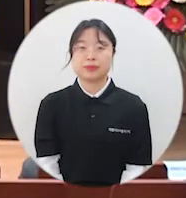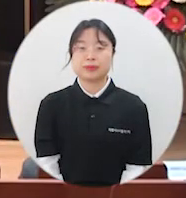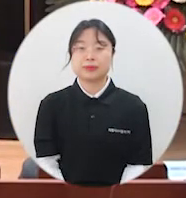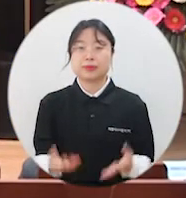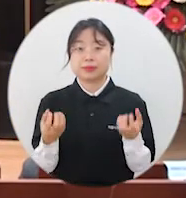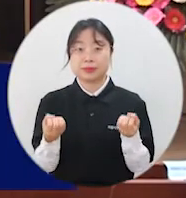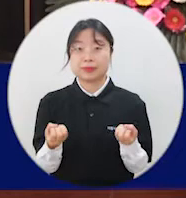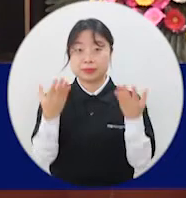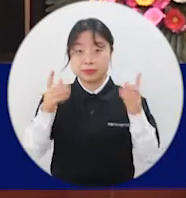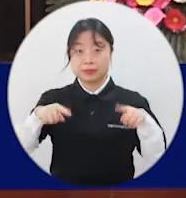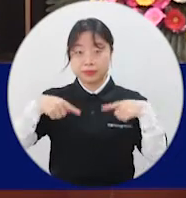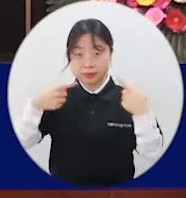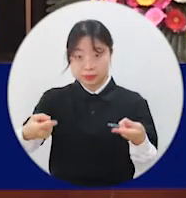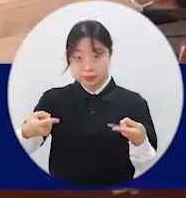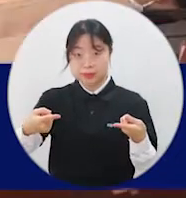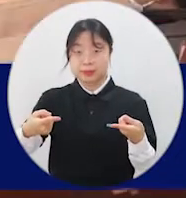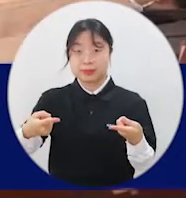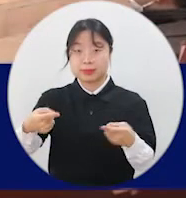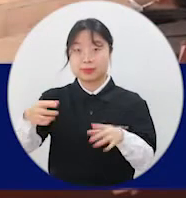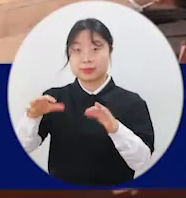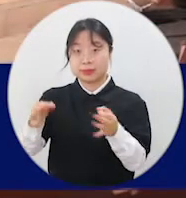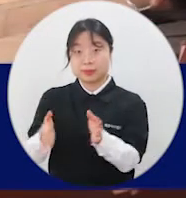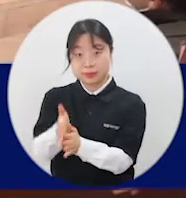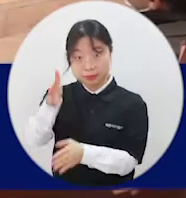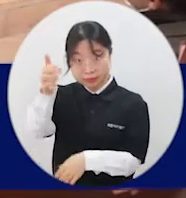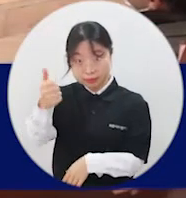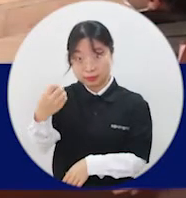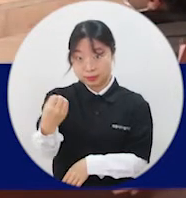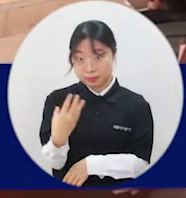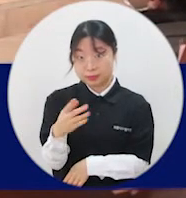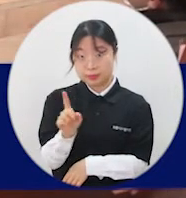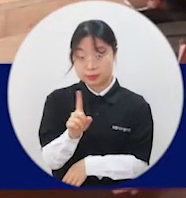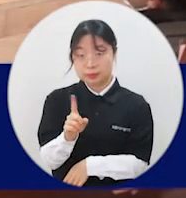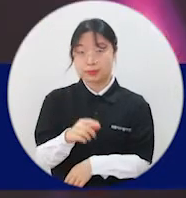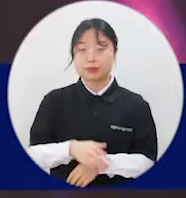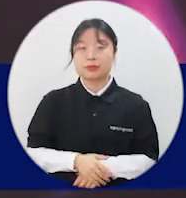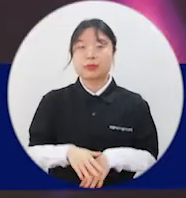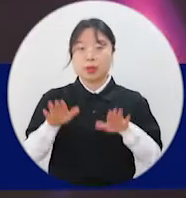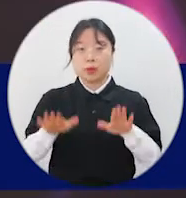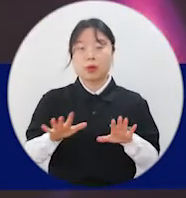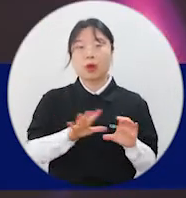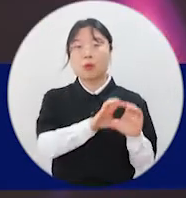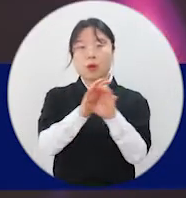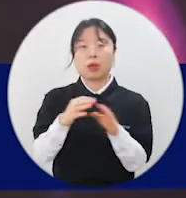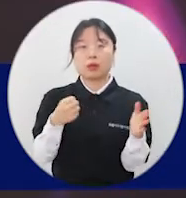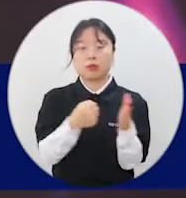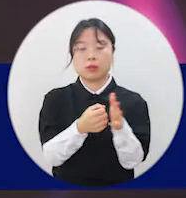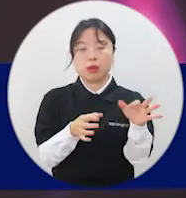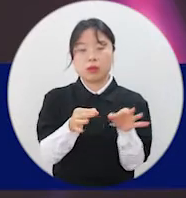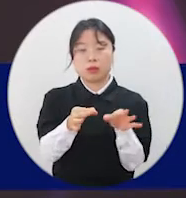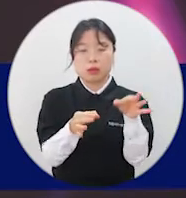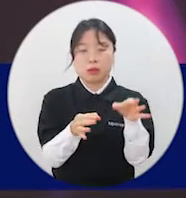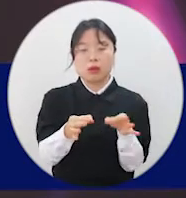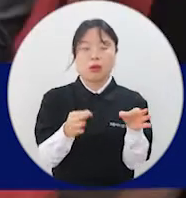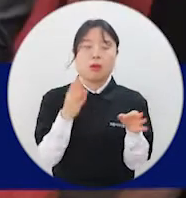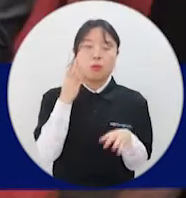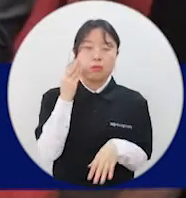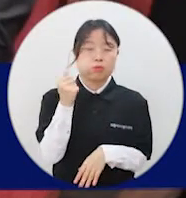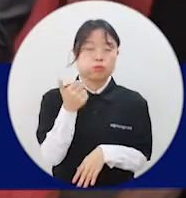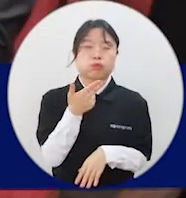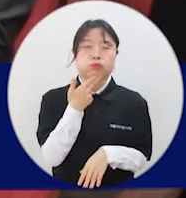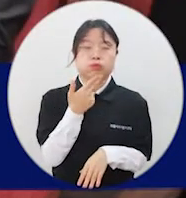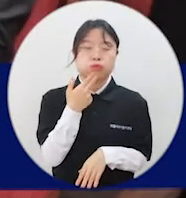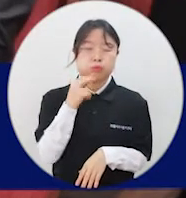행사에 참석한 김상돈 의왕시장은 올해는 코로나19로 인해 소상공인들이 그 어느 때보다 많이 힘들었던 한